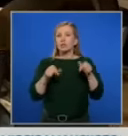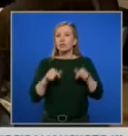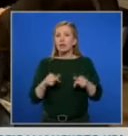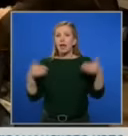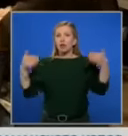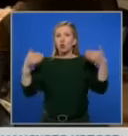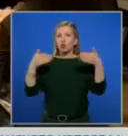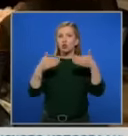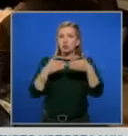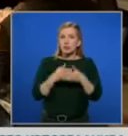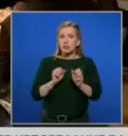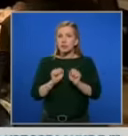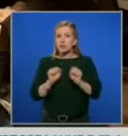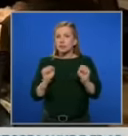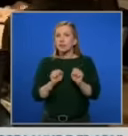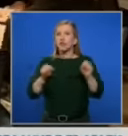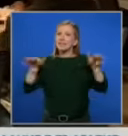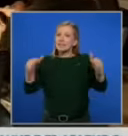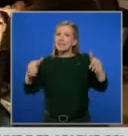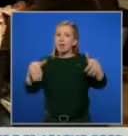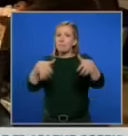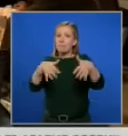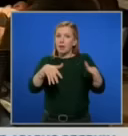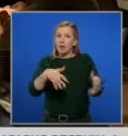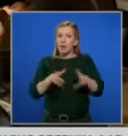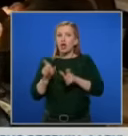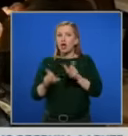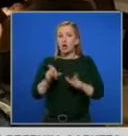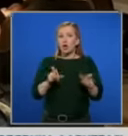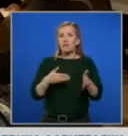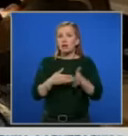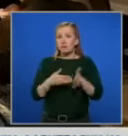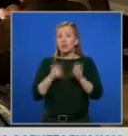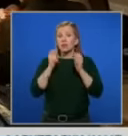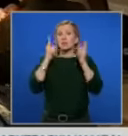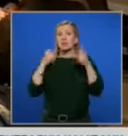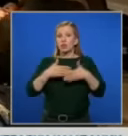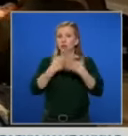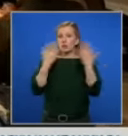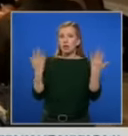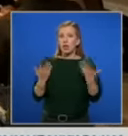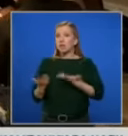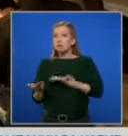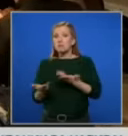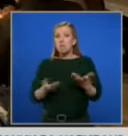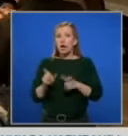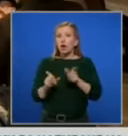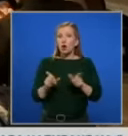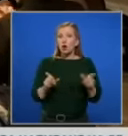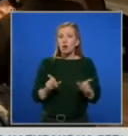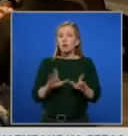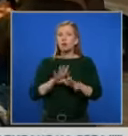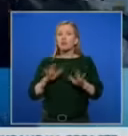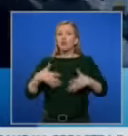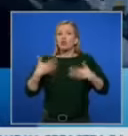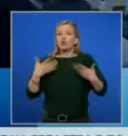повече и повече хора започват да се събират тук. Въпреки че когато се събудиха сутрин рано, някои от тях бяха много щастливи, че с нощи не